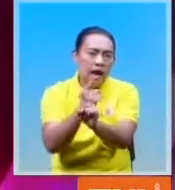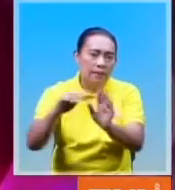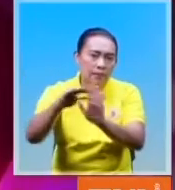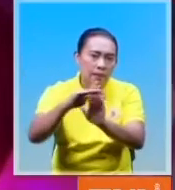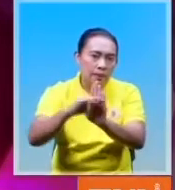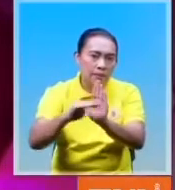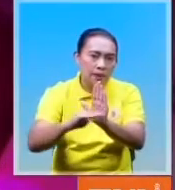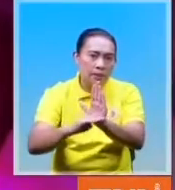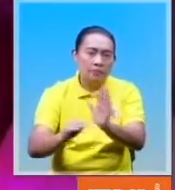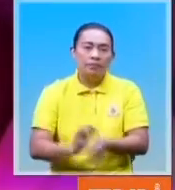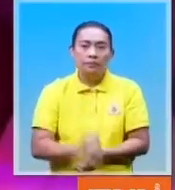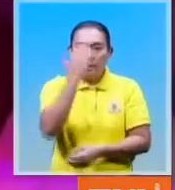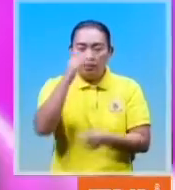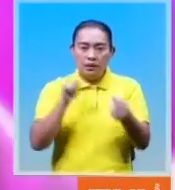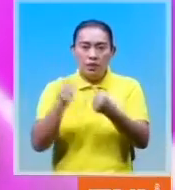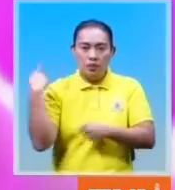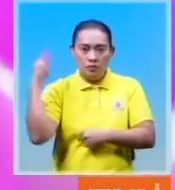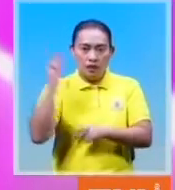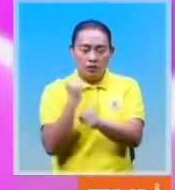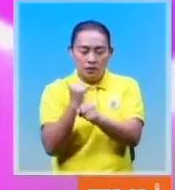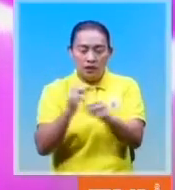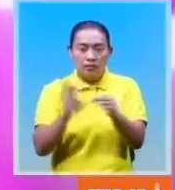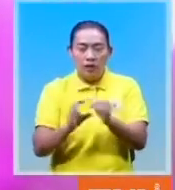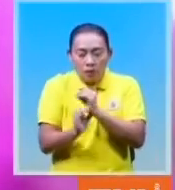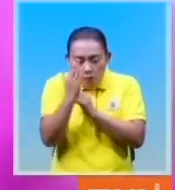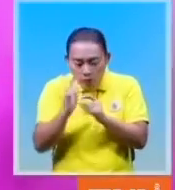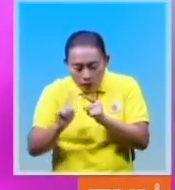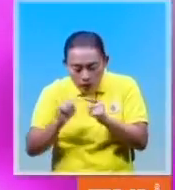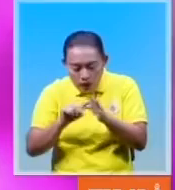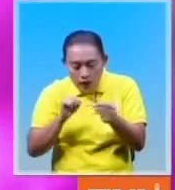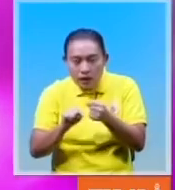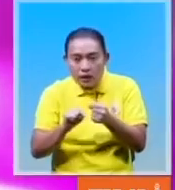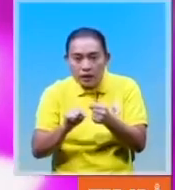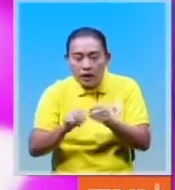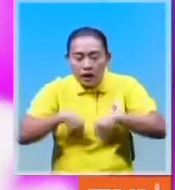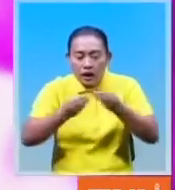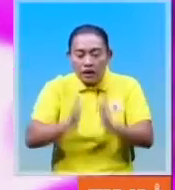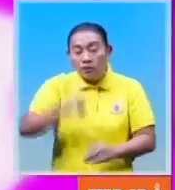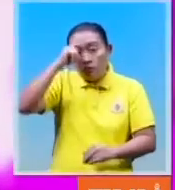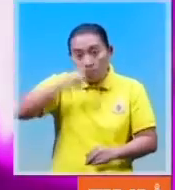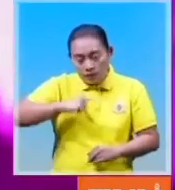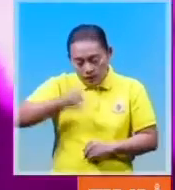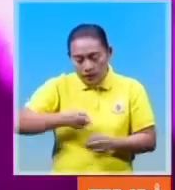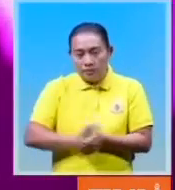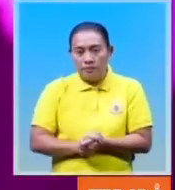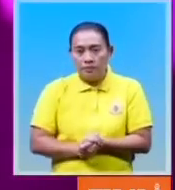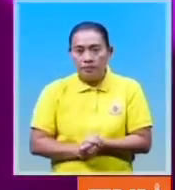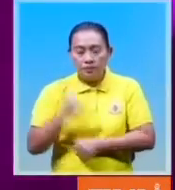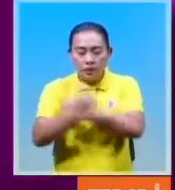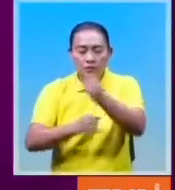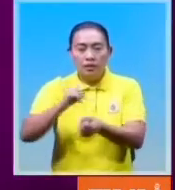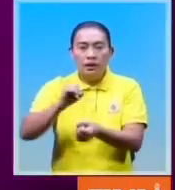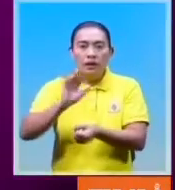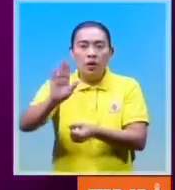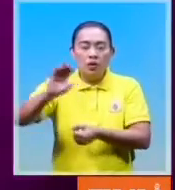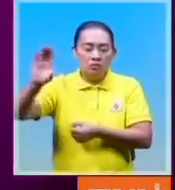ากให้ผลประโยชน์ที่เกิดขึ้นจากการทำกัญชาเสรีทุกอย่างนะครับเกิดขึ้นกับประชาชนคนไทยอย่างแท้จริงนะครับไม่มีนายทุนเข้ามาเกี่ยวข้องแล้วเมื่อกี้ดูภ